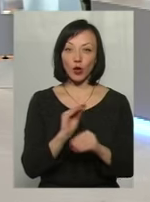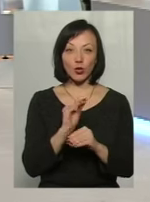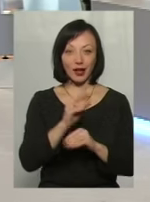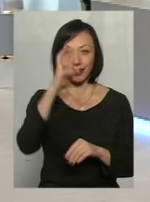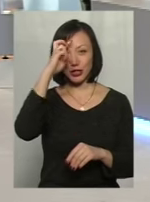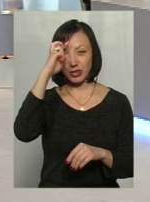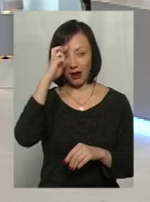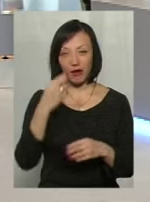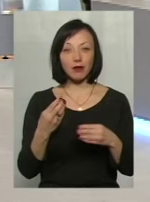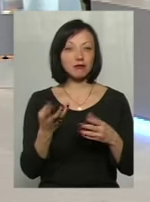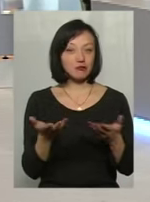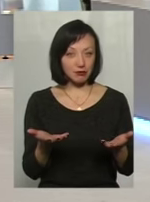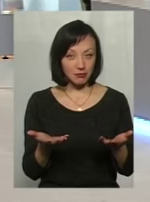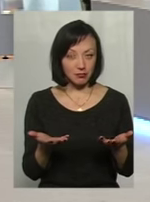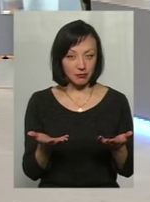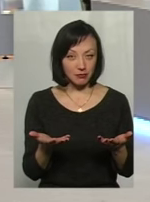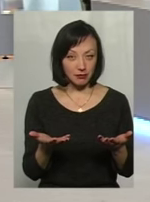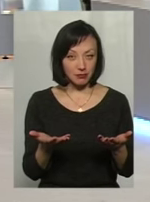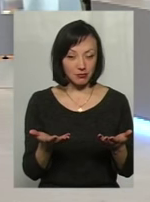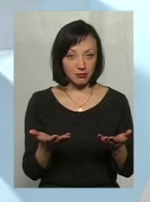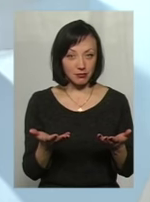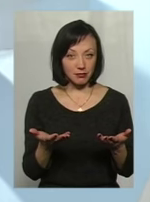держава, тобто я маю на увазі